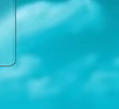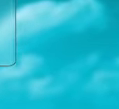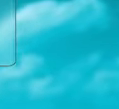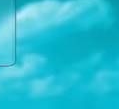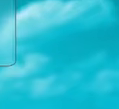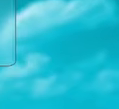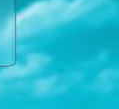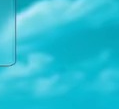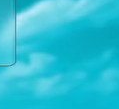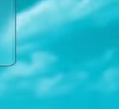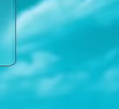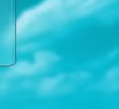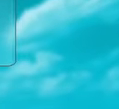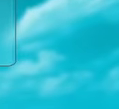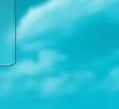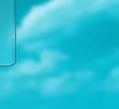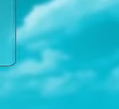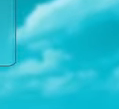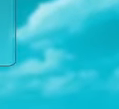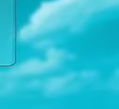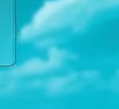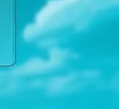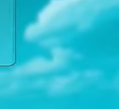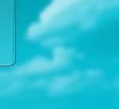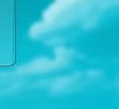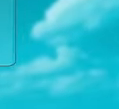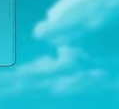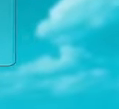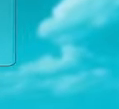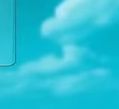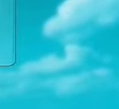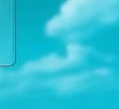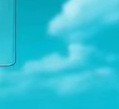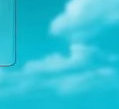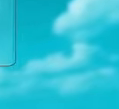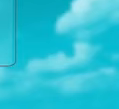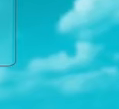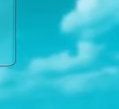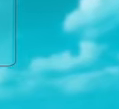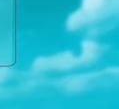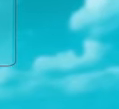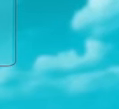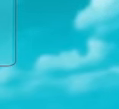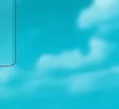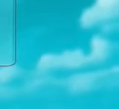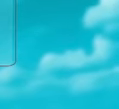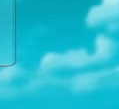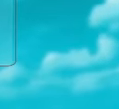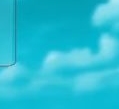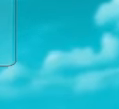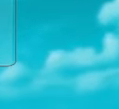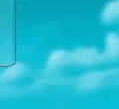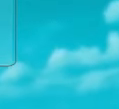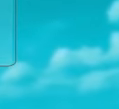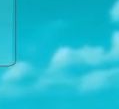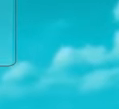В Аральском районе днем плюс 2, ночью минус 11. В Казалинском районе днем плюс 3, ночью минус